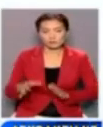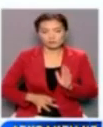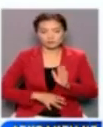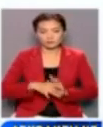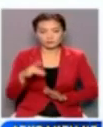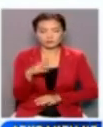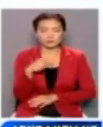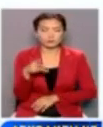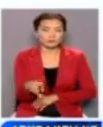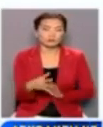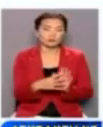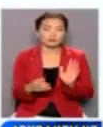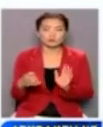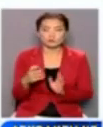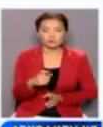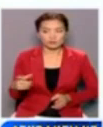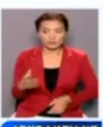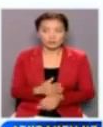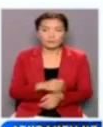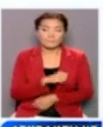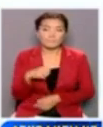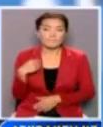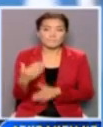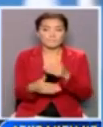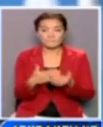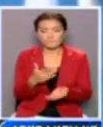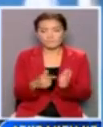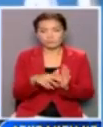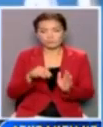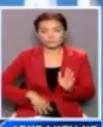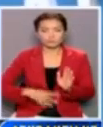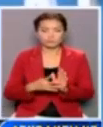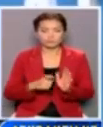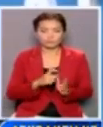выдвинуто 3090 граждан, а самовыдвиженцев